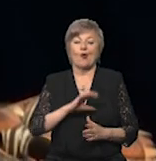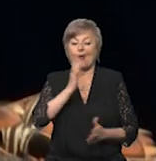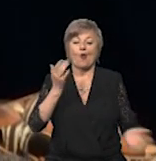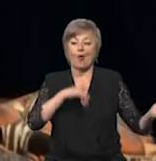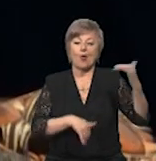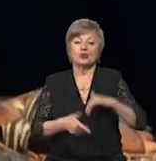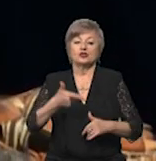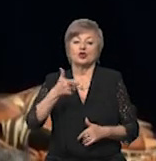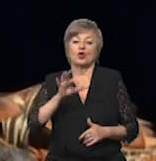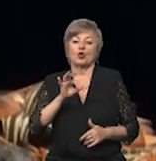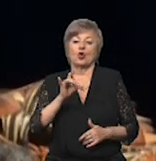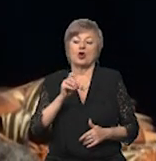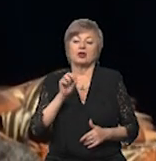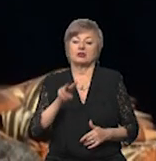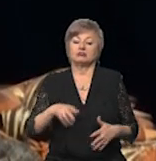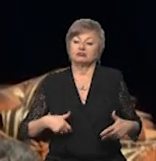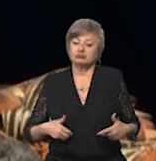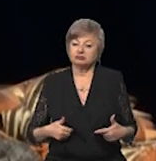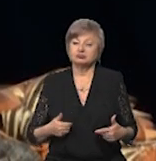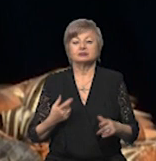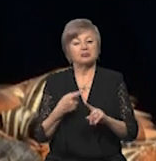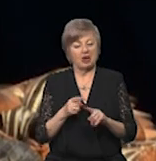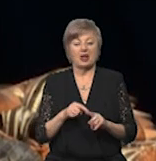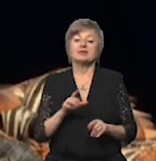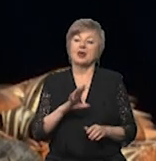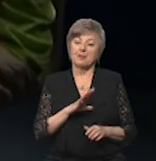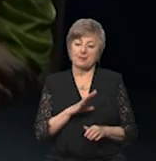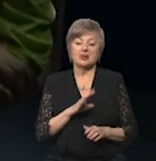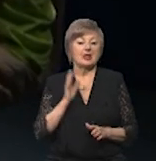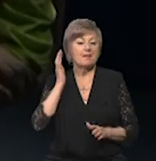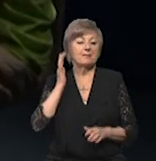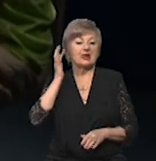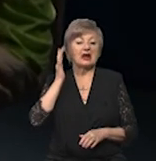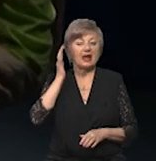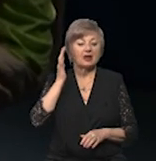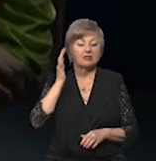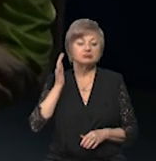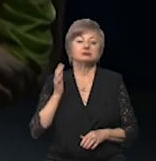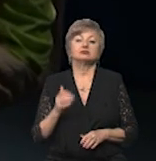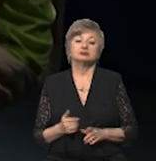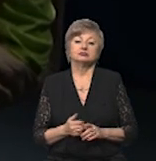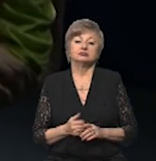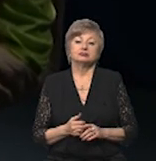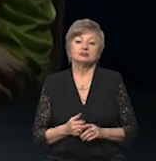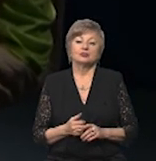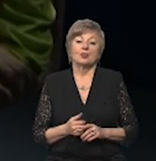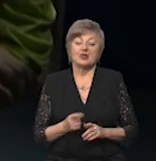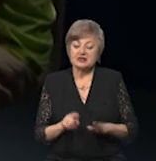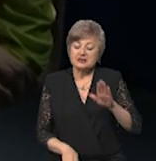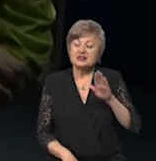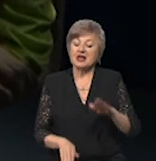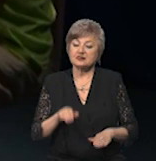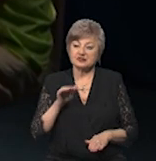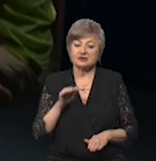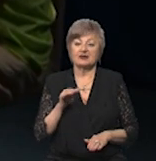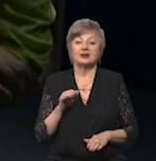як фахівця, біолога, зоолога, це була, ну, мрія, можна сказати, майже з дитинства побувати у